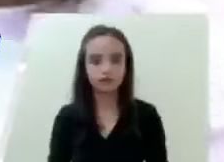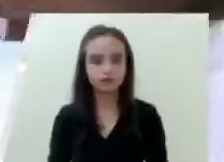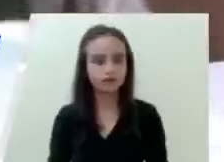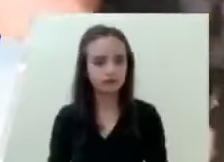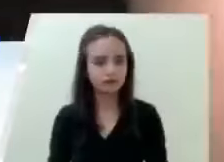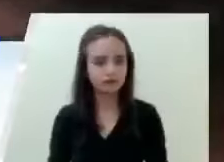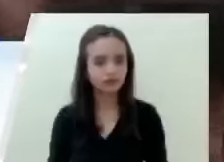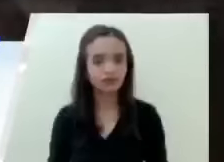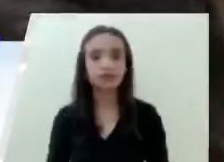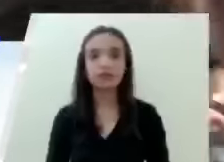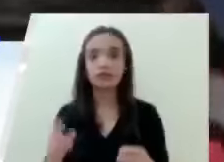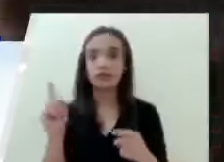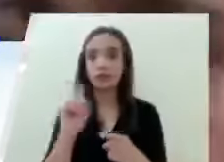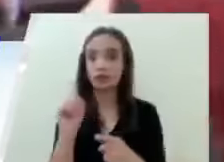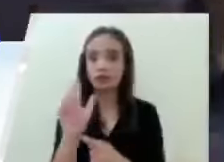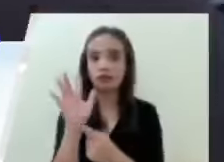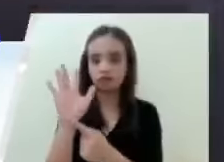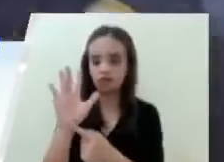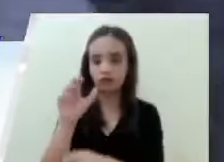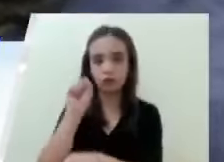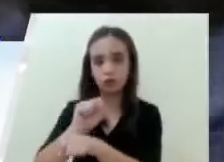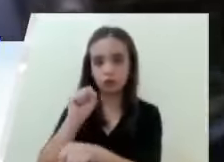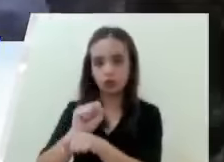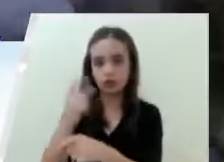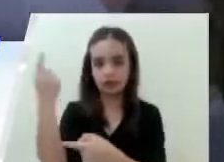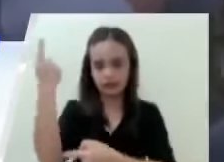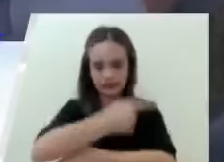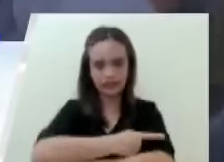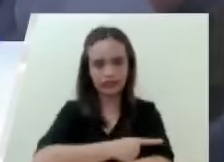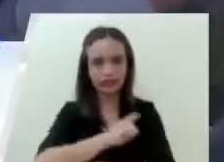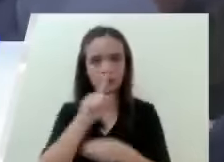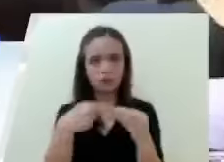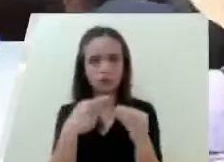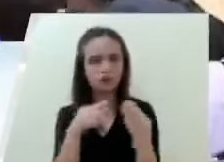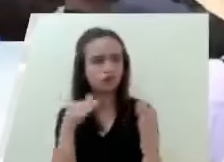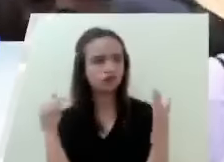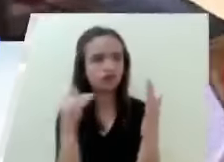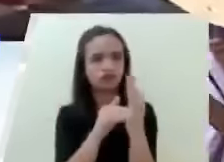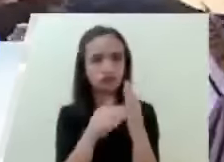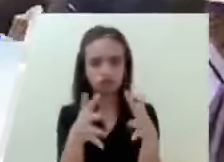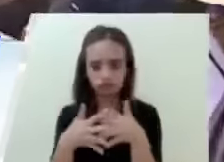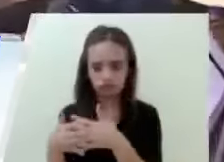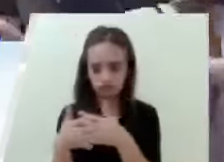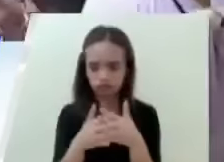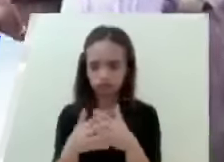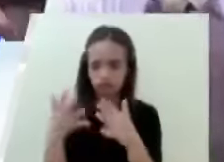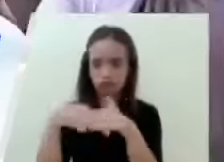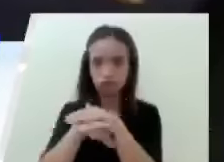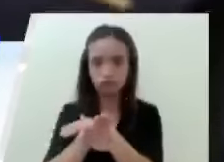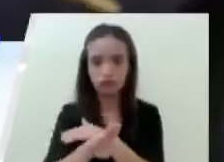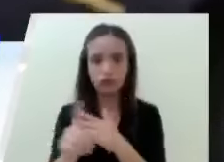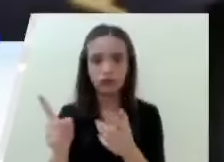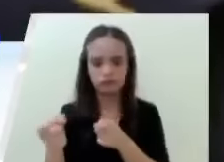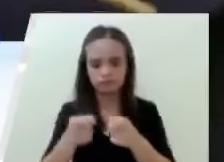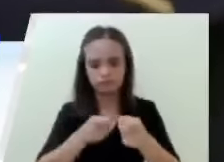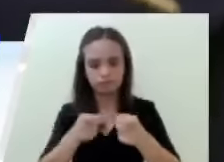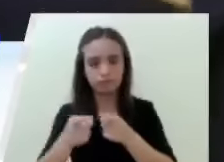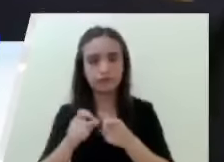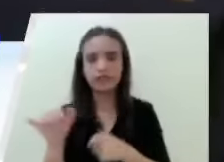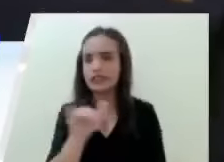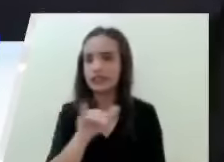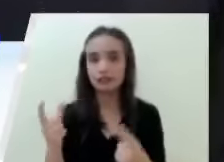Sinabay nila sa Labor Day ang pagkontra sa umano'y panghihimasok ng Amerika sa pagpapatakbo sa bansa tulad ng ginaganap na